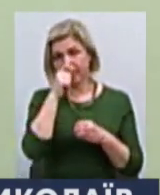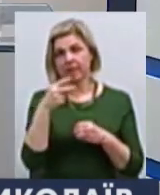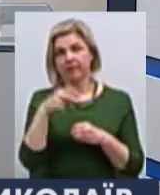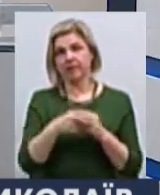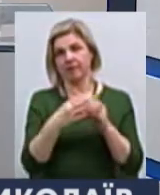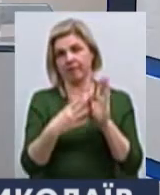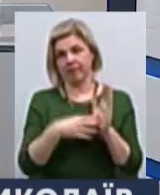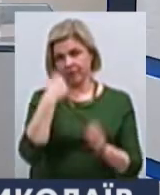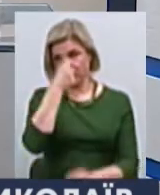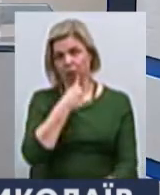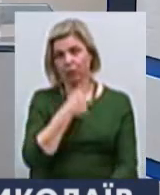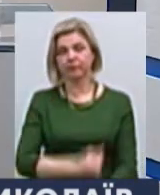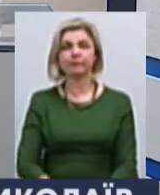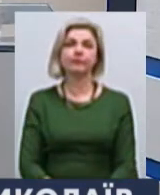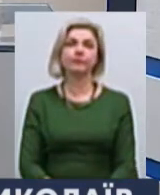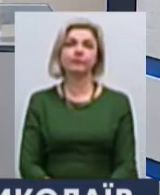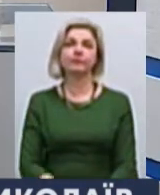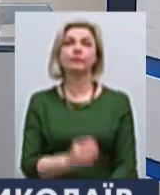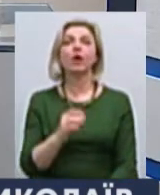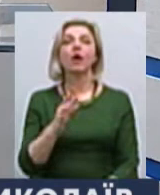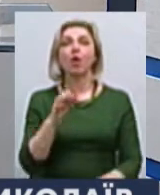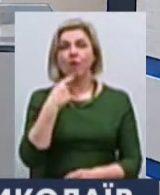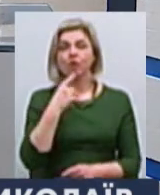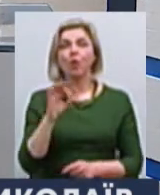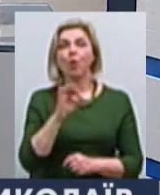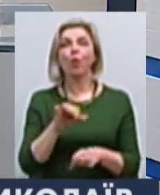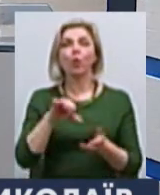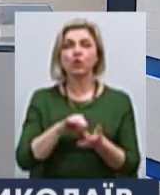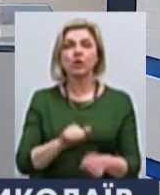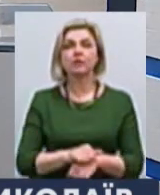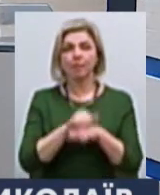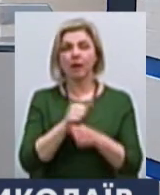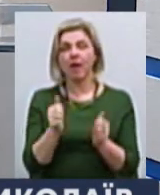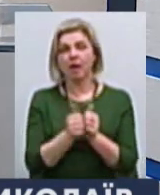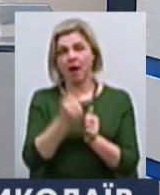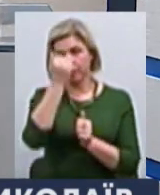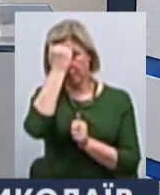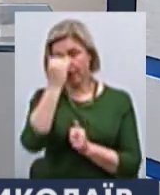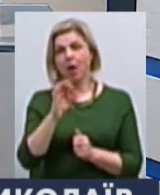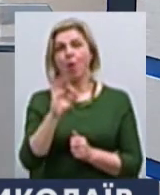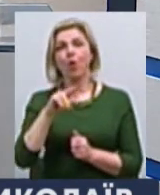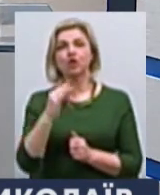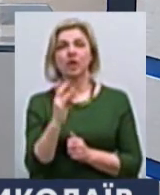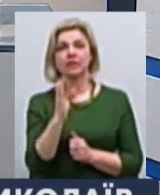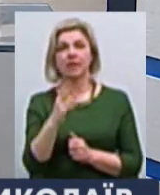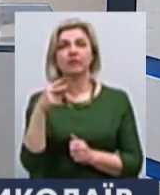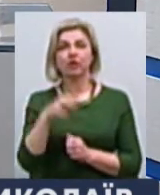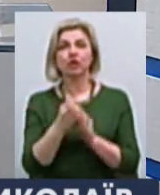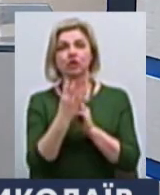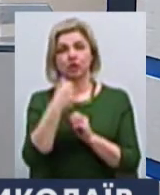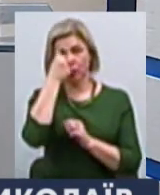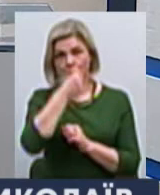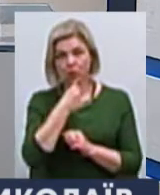року. Нагадаємо, йдеться про участь у мітингу біля пам'ятника десанту Ольшанського у 2014 році.